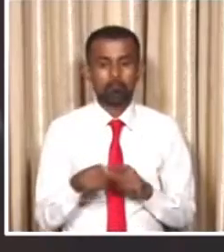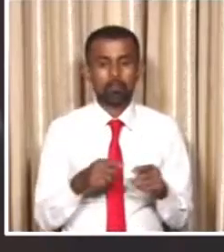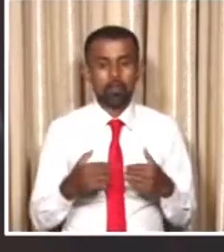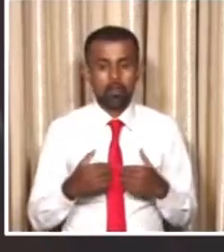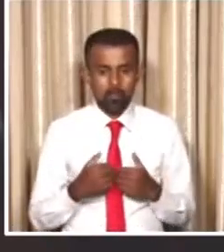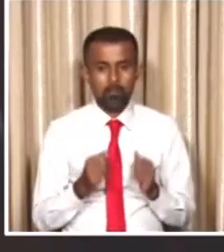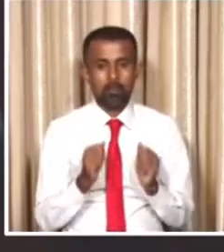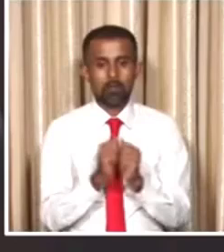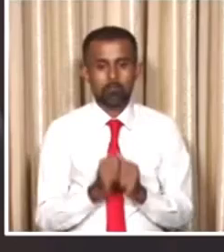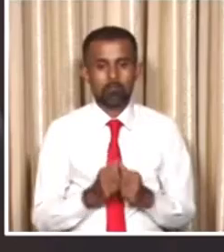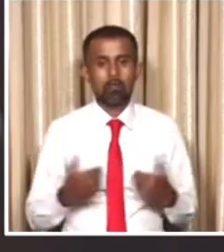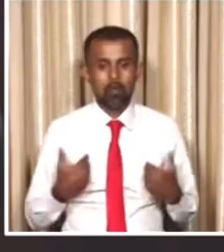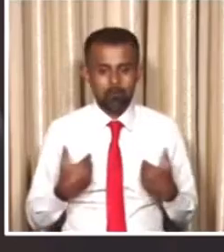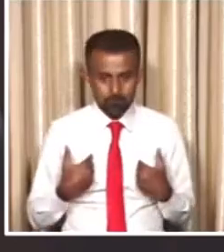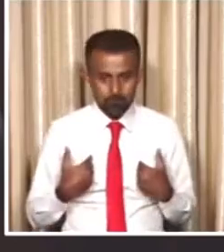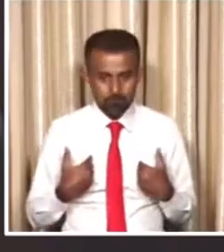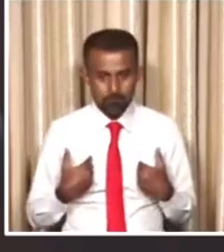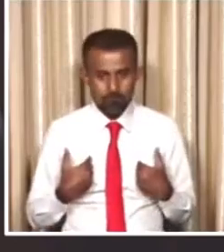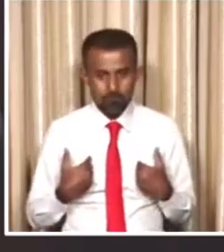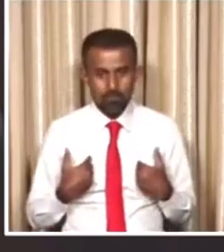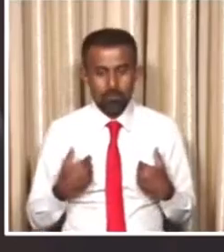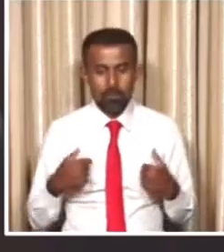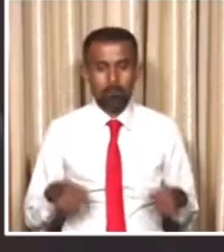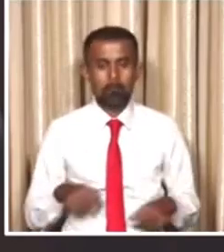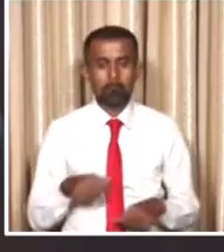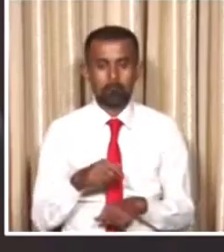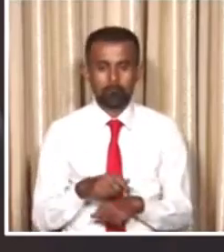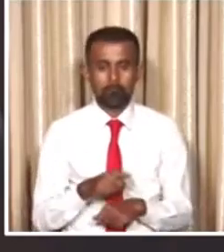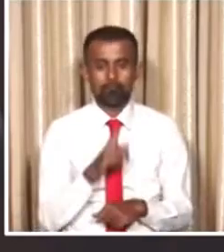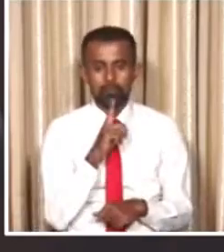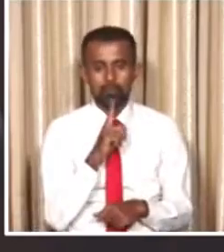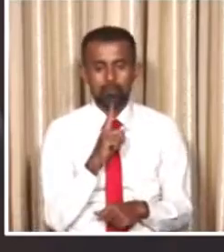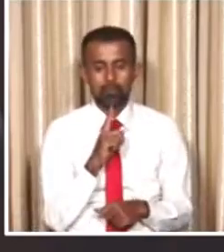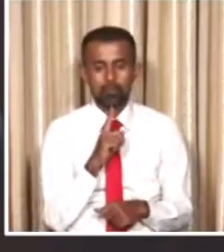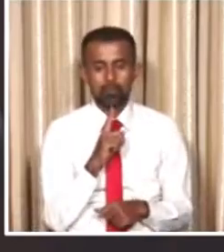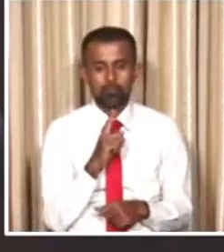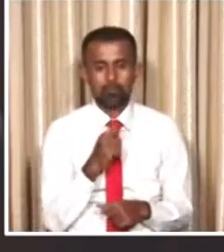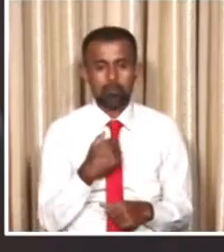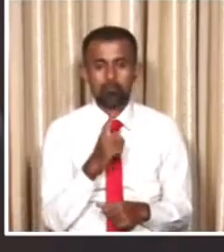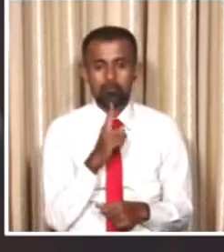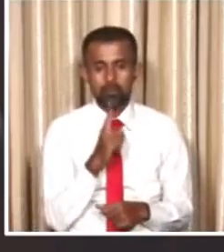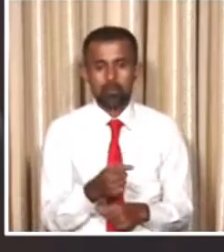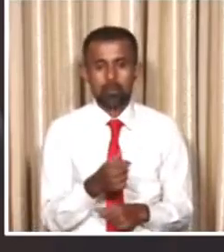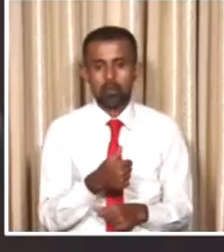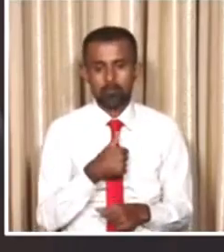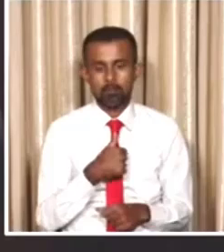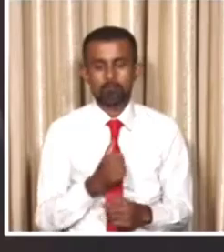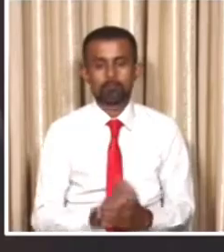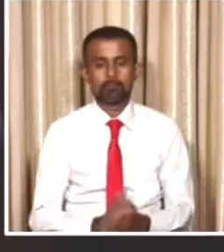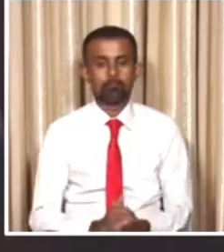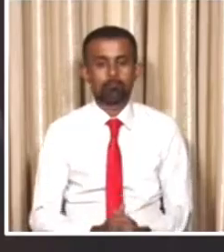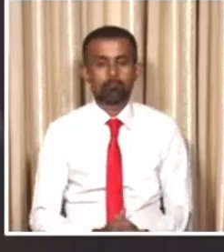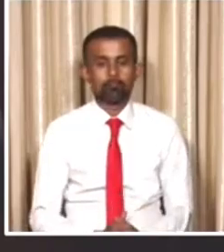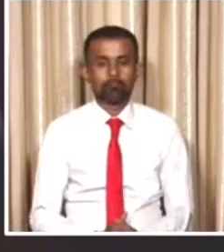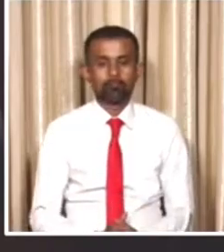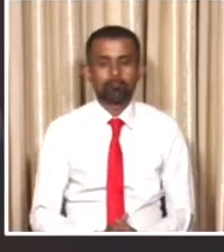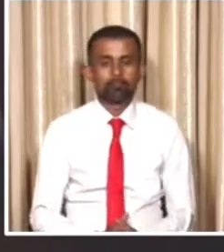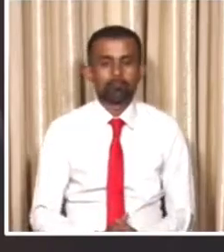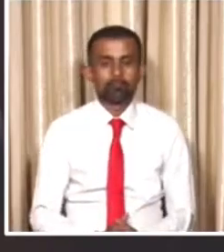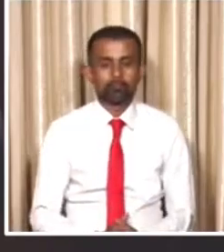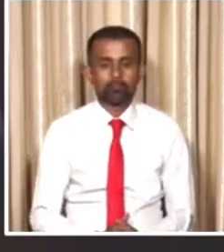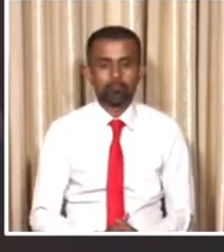මේ කටයුතු කරන්න කියන එක මේක මේ අවස්ථාවේදී අපි හැම මම මතක් කරන්නට කැමතියි. ඒකම